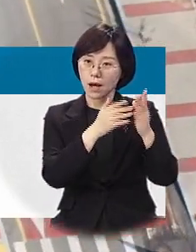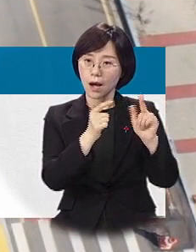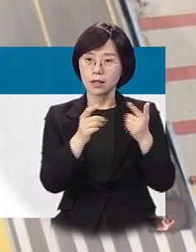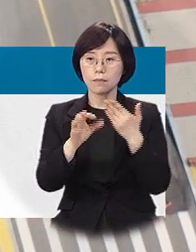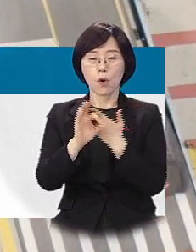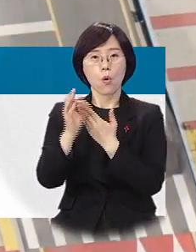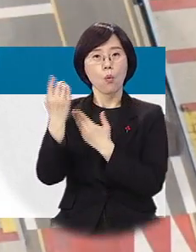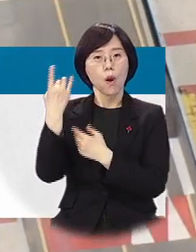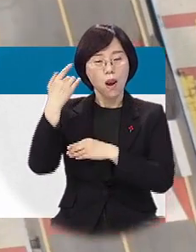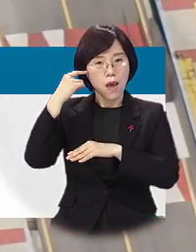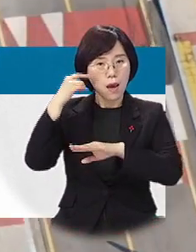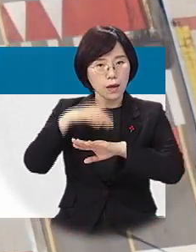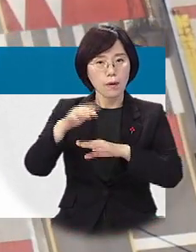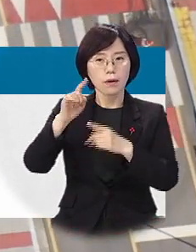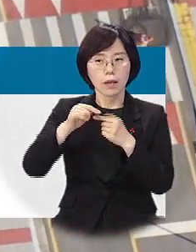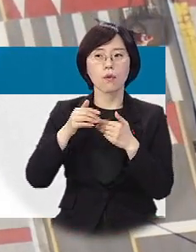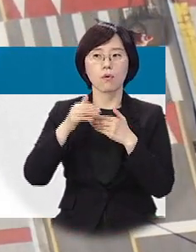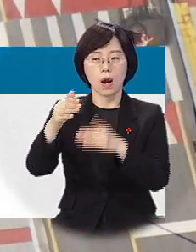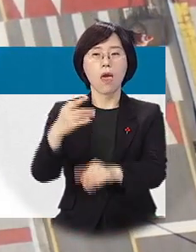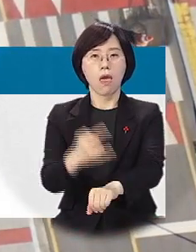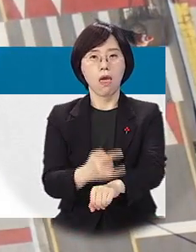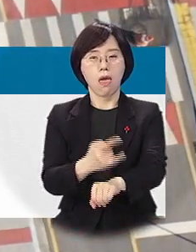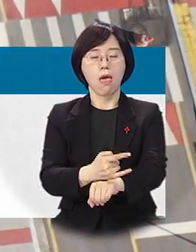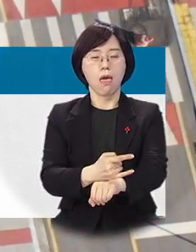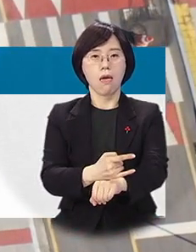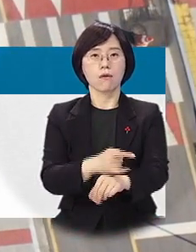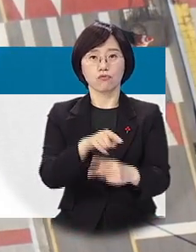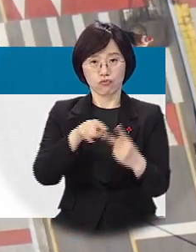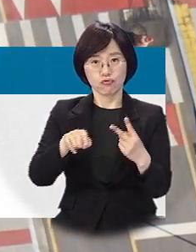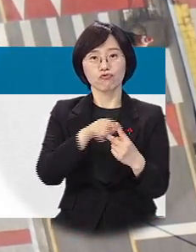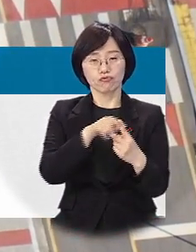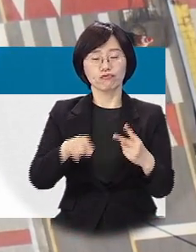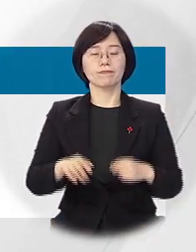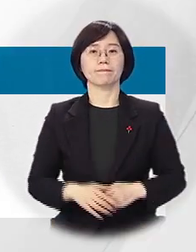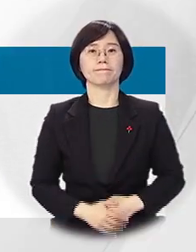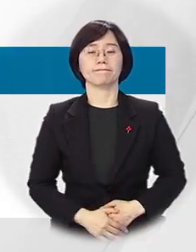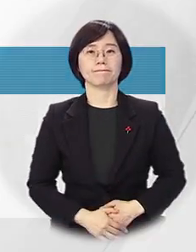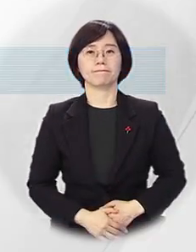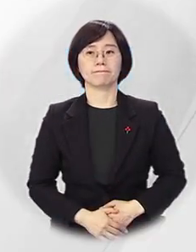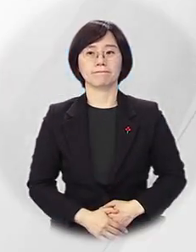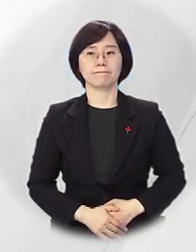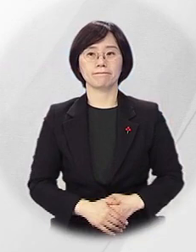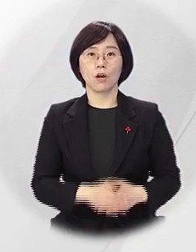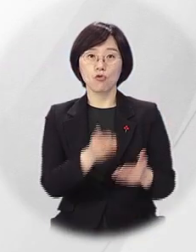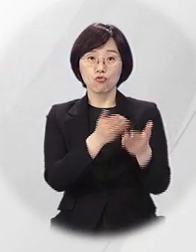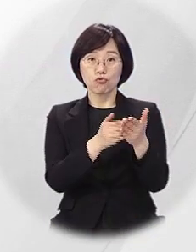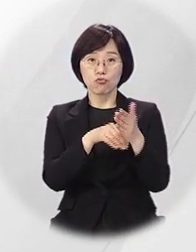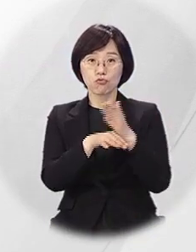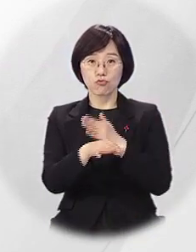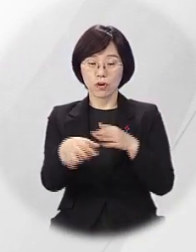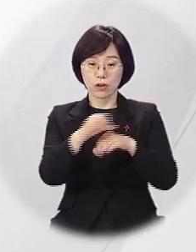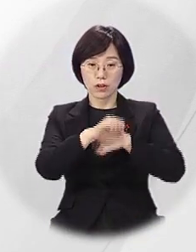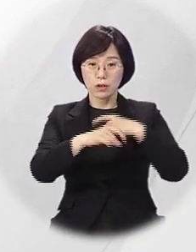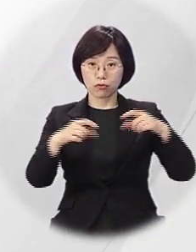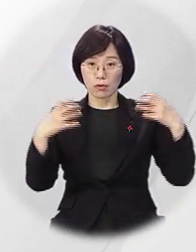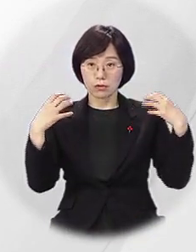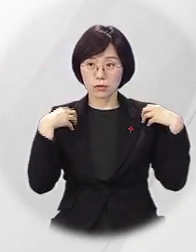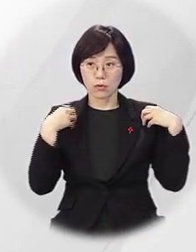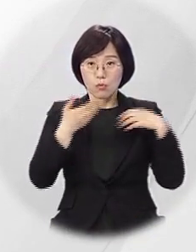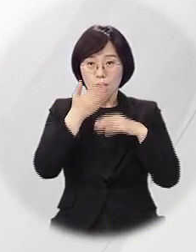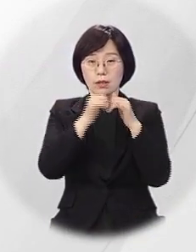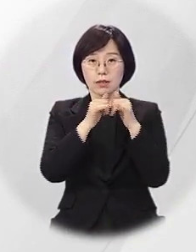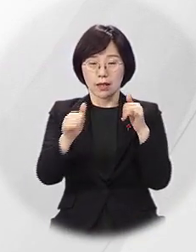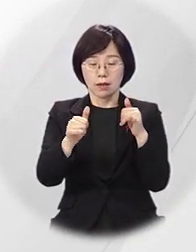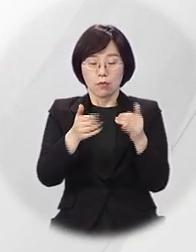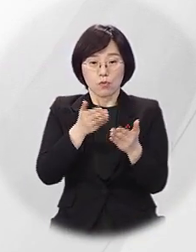제시를 하든지, 뭐 아니면 원 계획대로 뭐 계속 추진을 하시든지. 관련 보도가 나간 뒤 경제자유구역청 전 고위